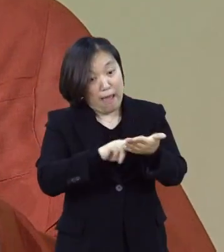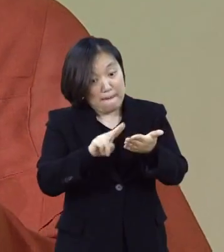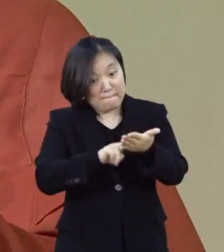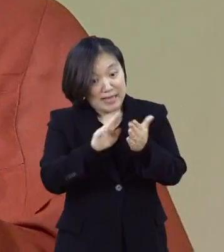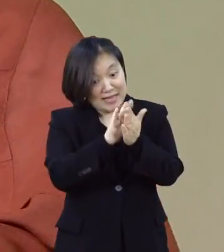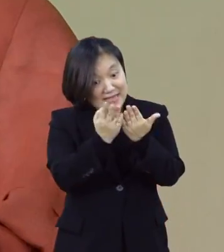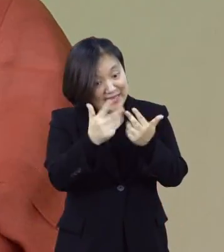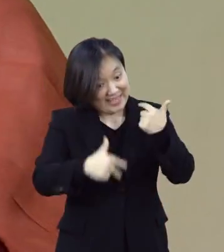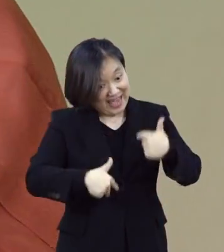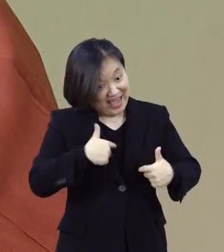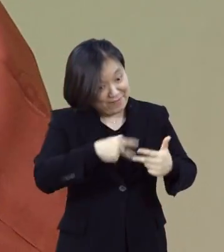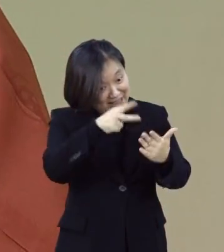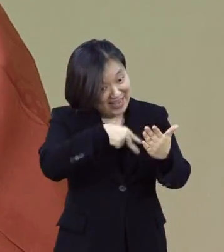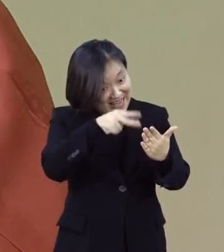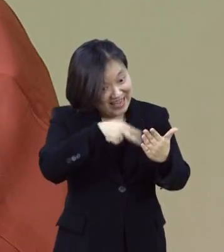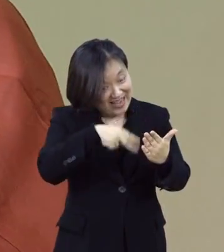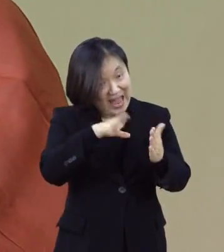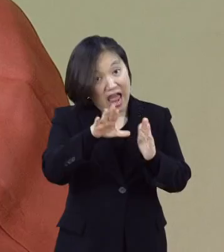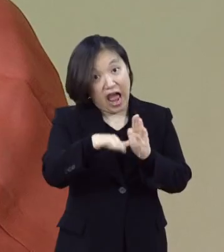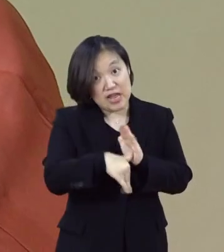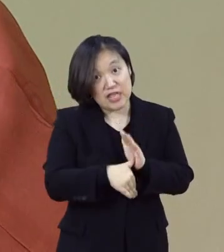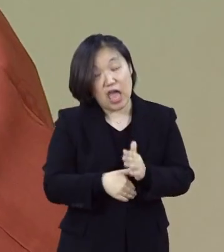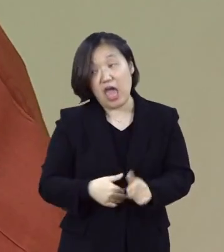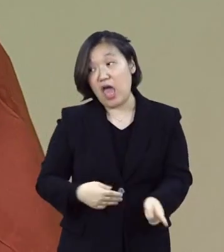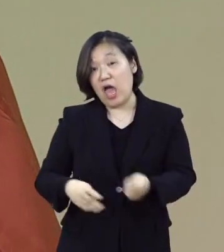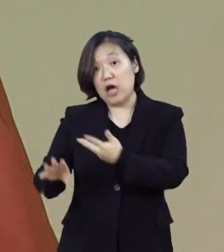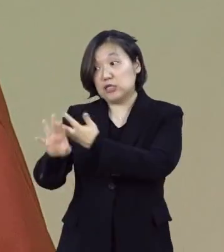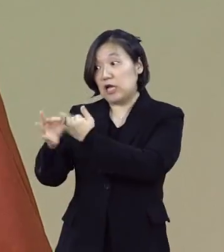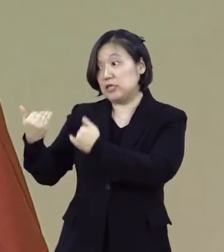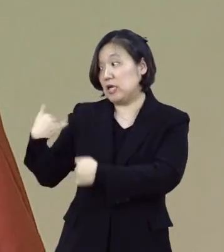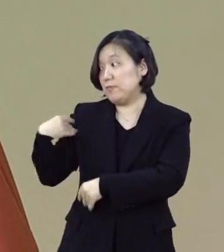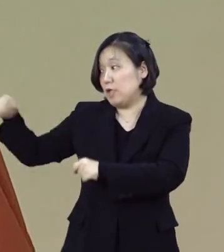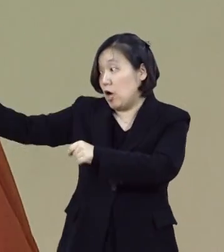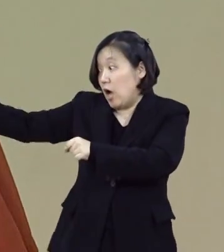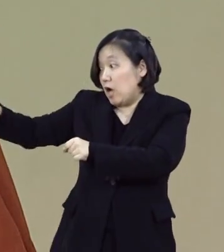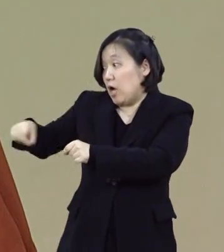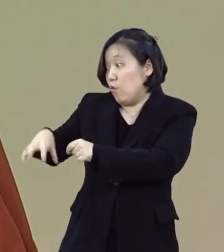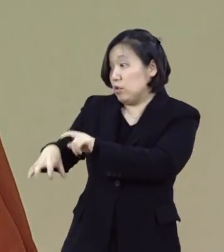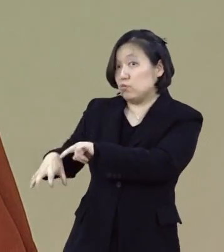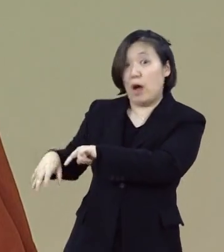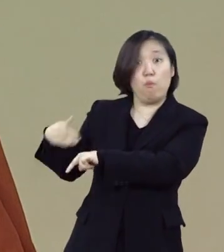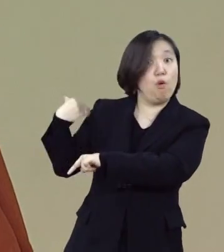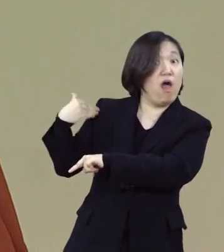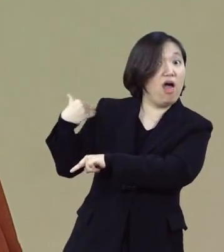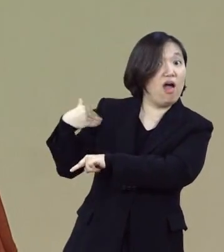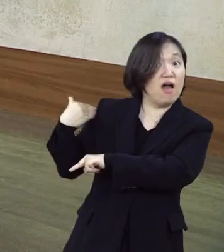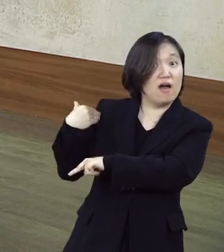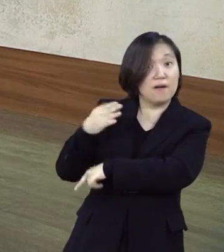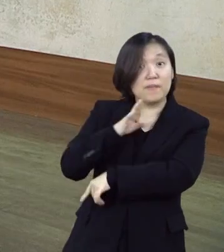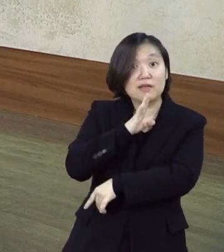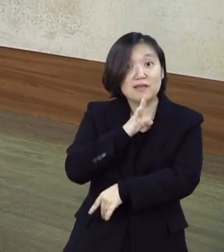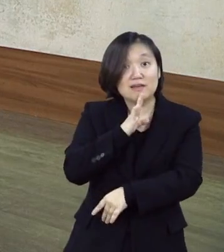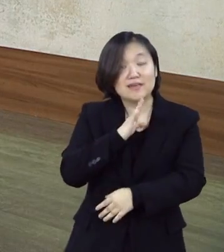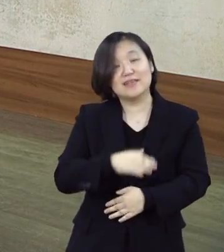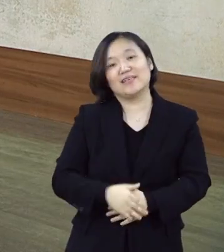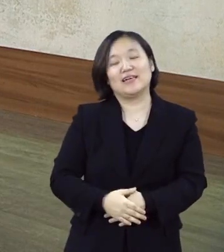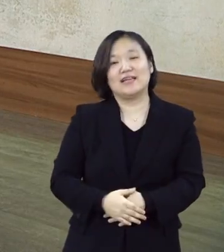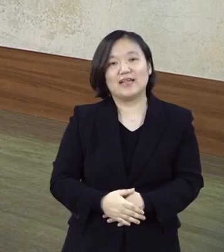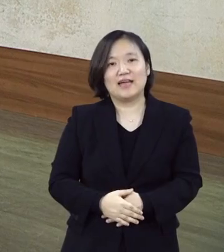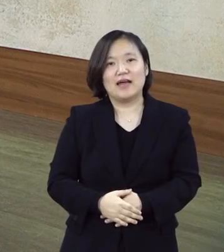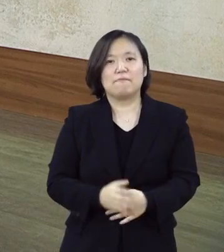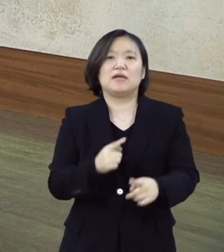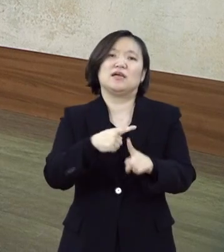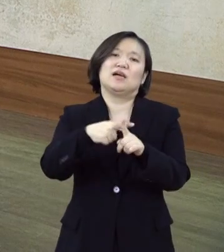보고 있을 때 누가 문 열고 옆에까지 와도 전혀 못 들을 때가 있잖아요. 이